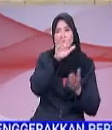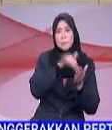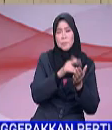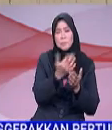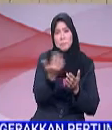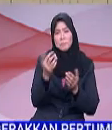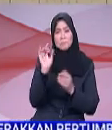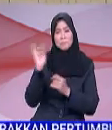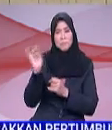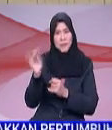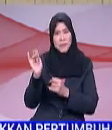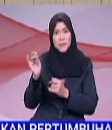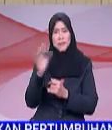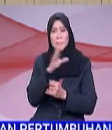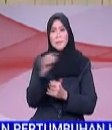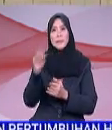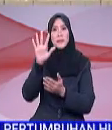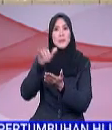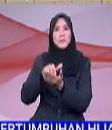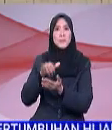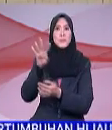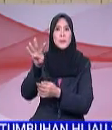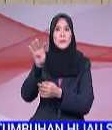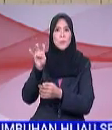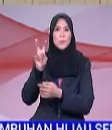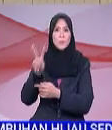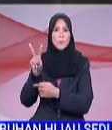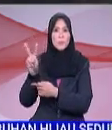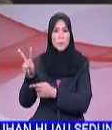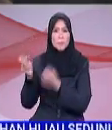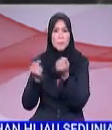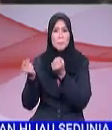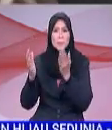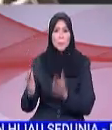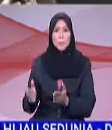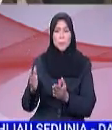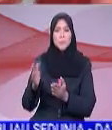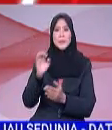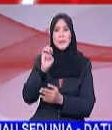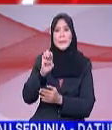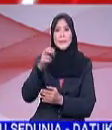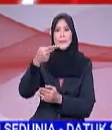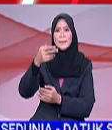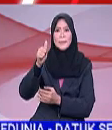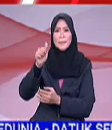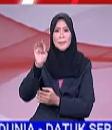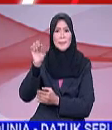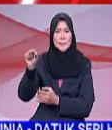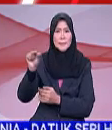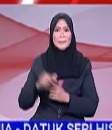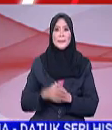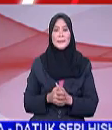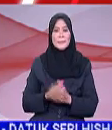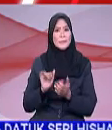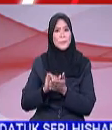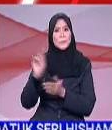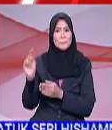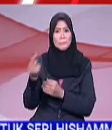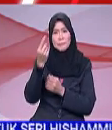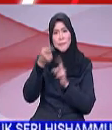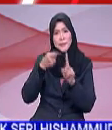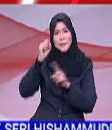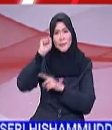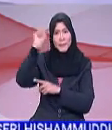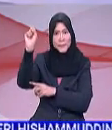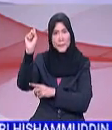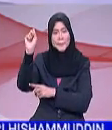5,184 pemandu teksi serta 5,422 pemandu e-hailing. Baik, saudara, sekian berita dari Sabah